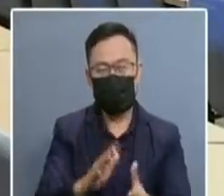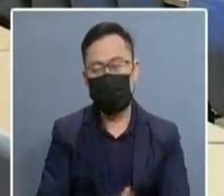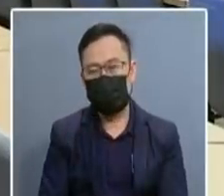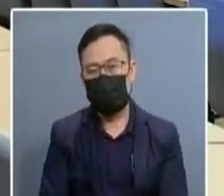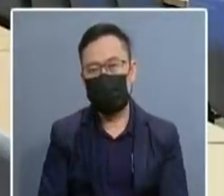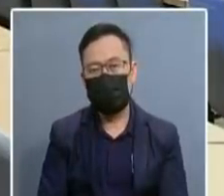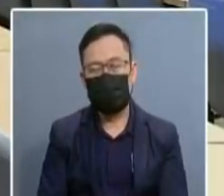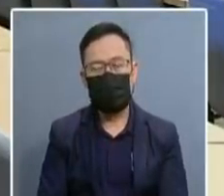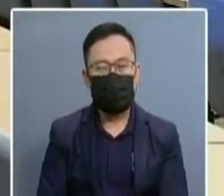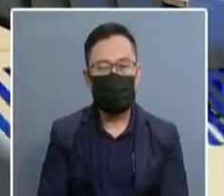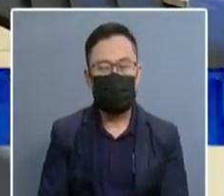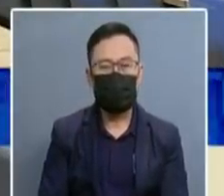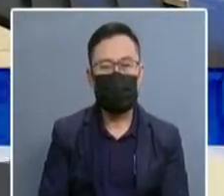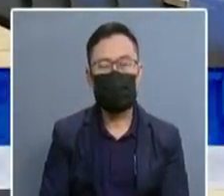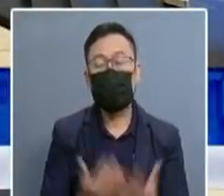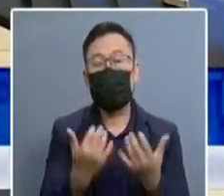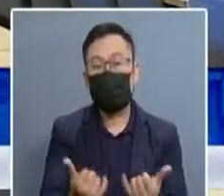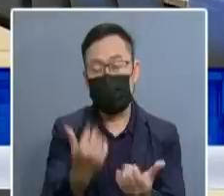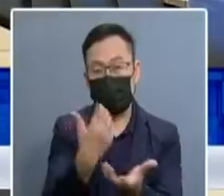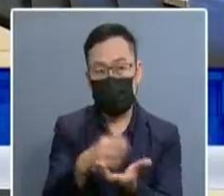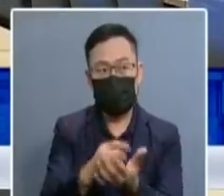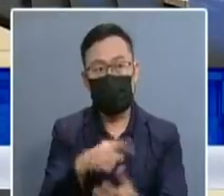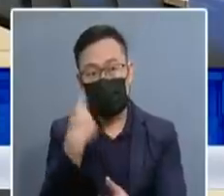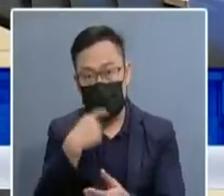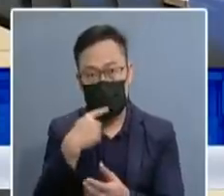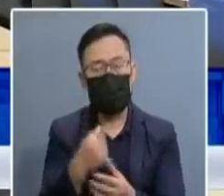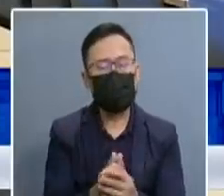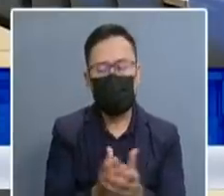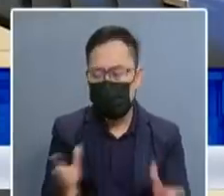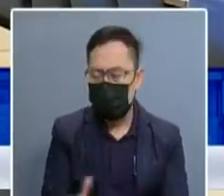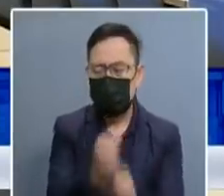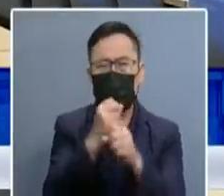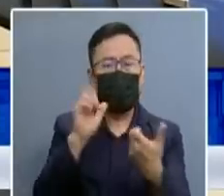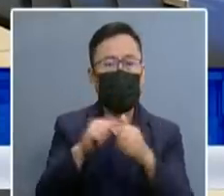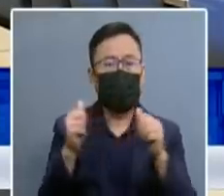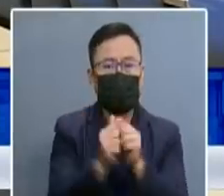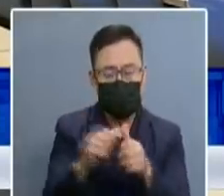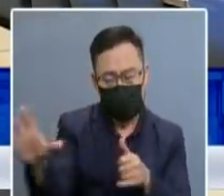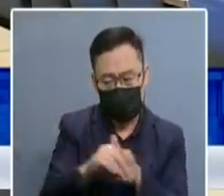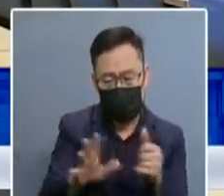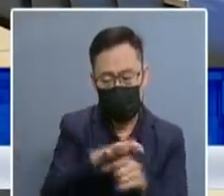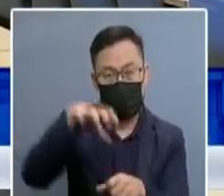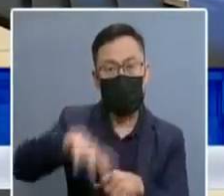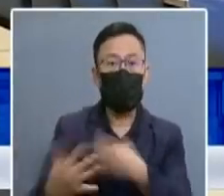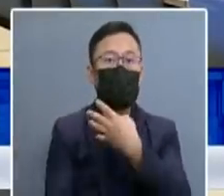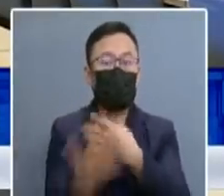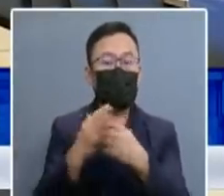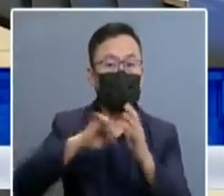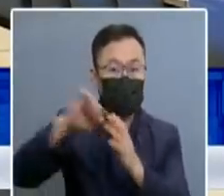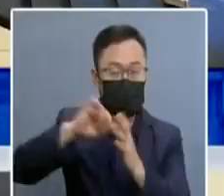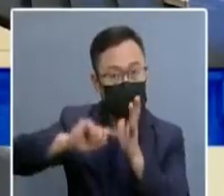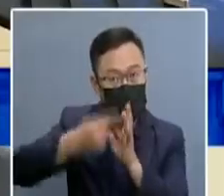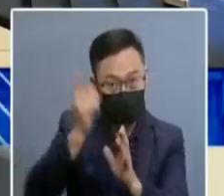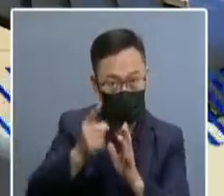ครับคุณธีรวัฒน์แล้วก็คุณกมลเนตรรวมถึงท่านผู้ชมนะครับหากเราไล่เรียงการแพร่ระบาดการติดเชื้อโควิด -19 ในเรือนจำกลางเชียงใหม่นั้นเริ่มม